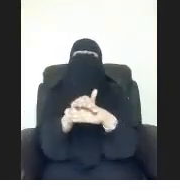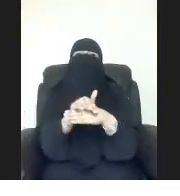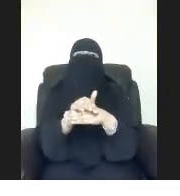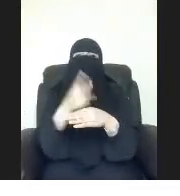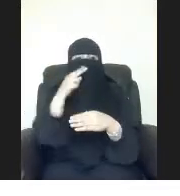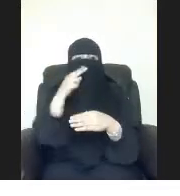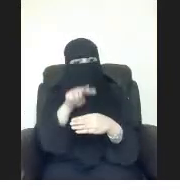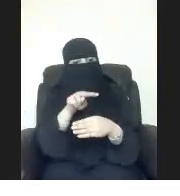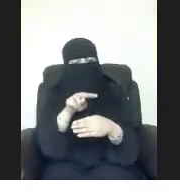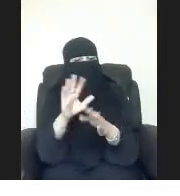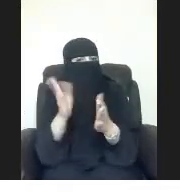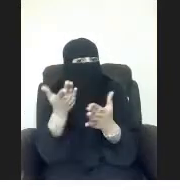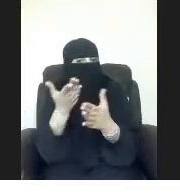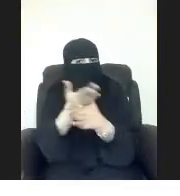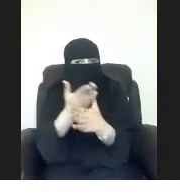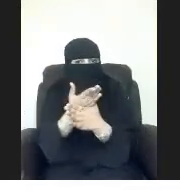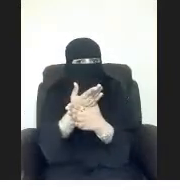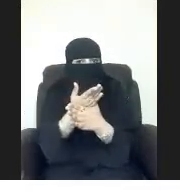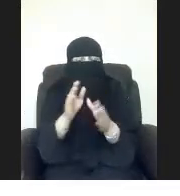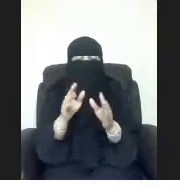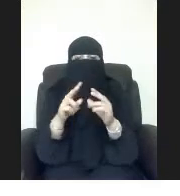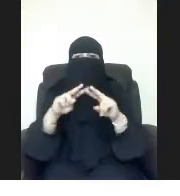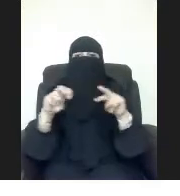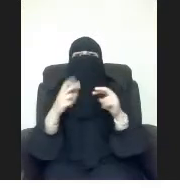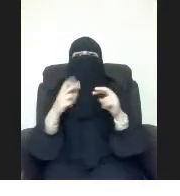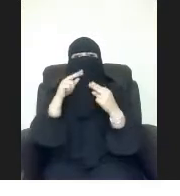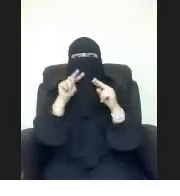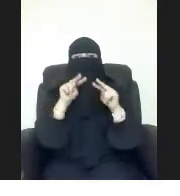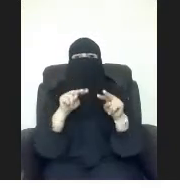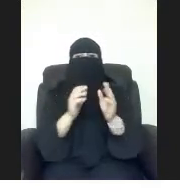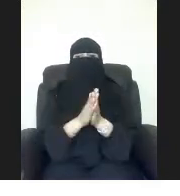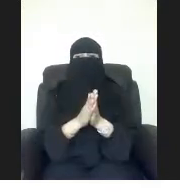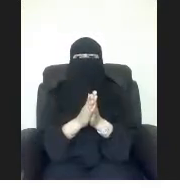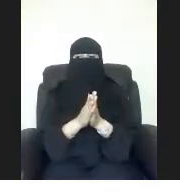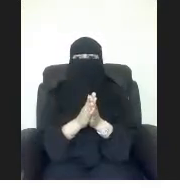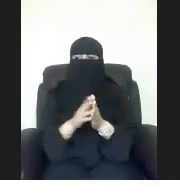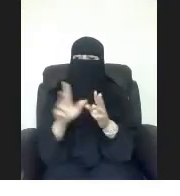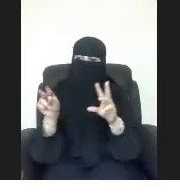الأساسية. فيما يخص المحاضرات المسجلة